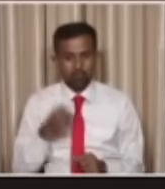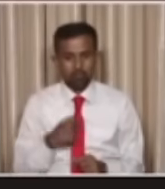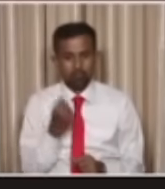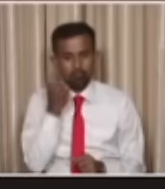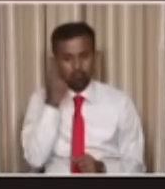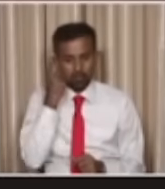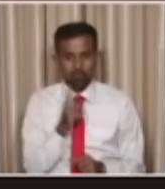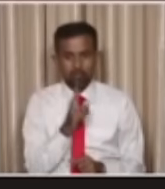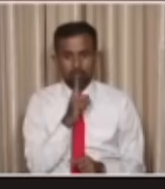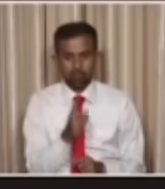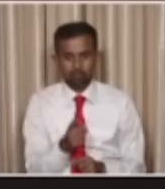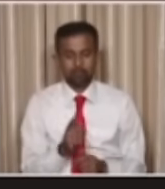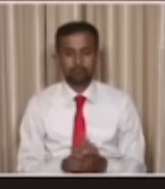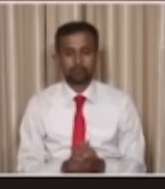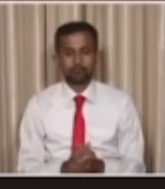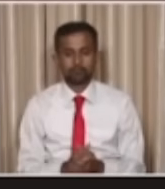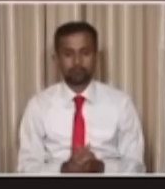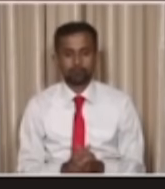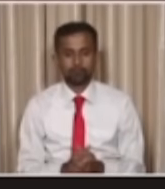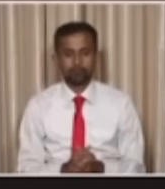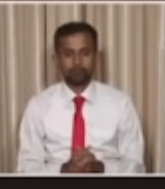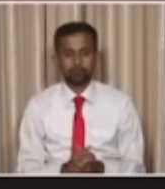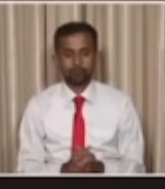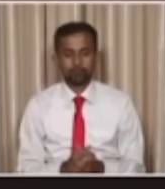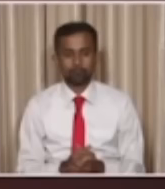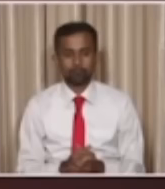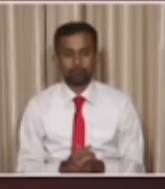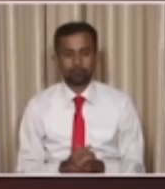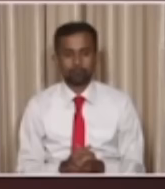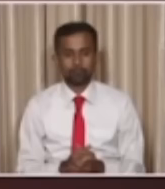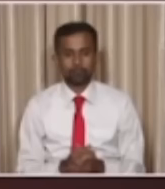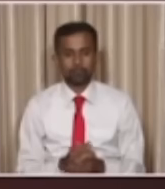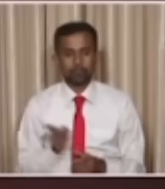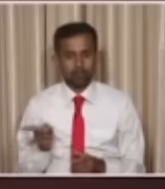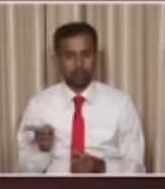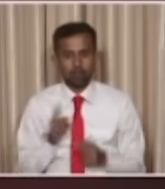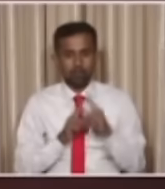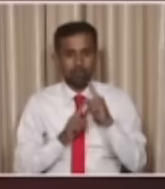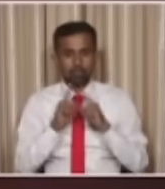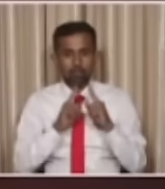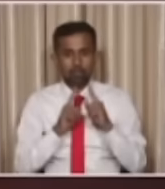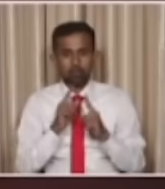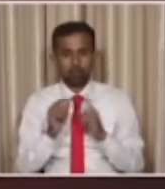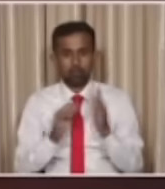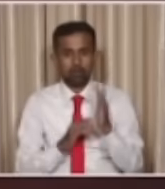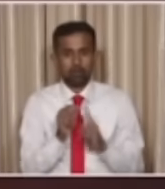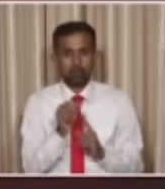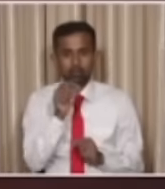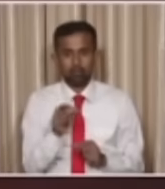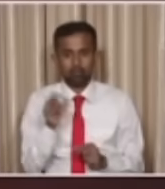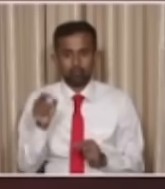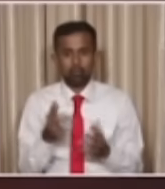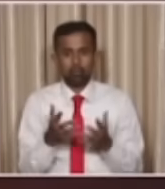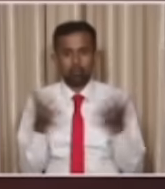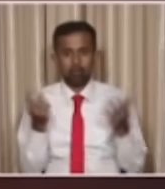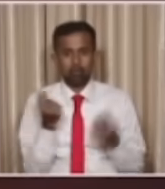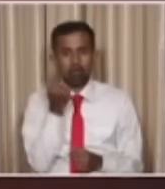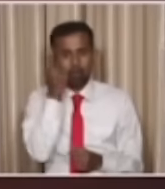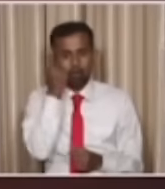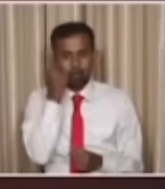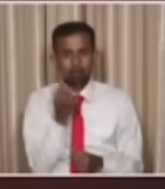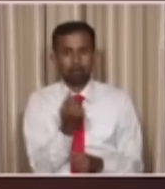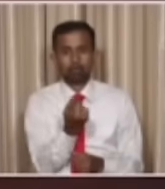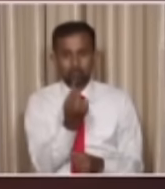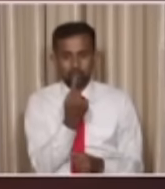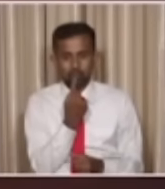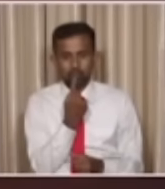මම මතක් කරන්න තීරණය කරේ දැන් කතා කරපු ගරු මන්ත්‍රීතුමන්ලා බොහෝ දෙනෙක්ම අදහස විදියට ප්‍රකාශ